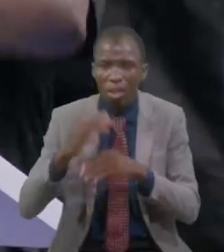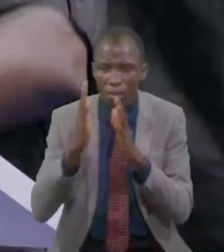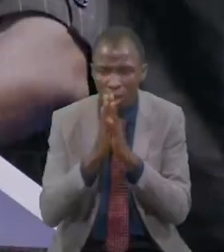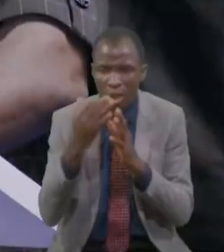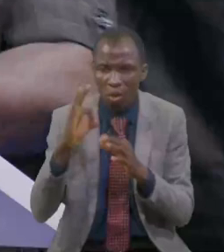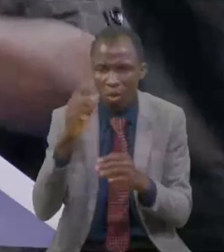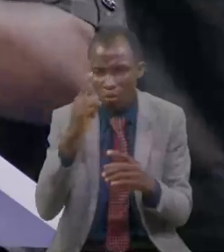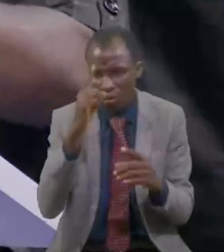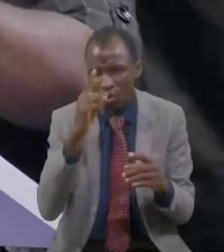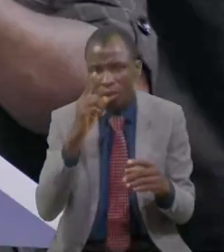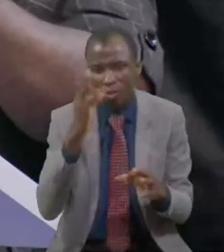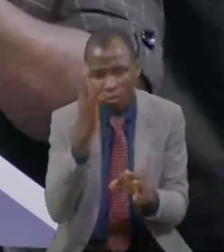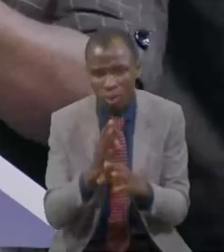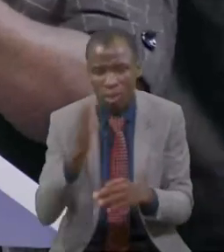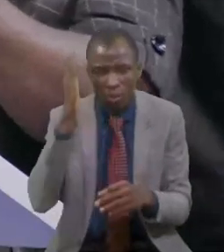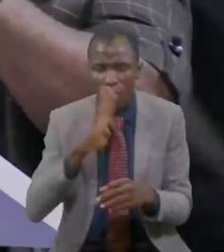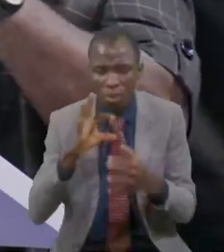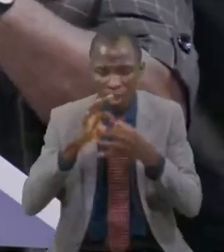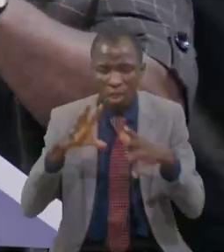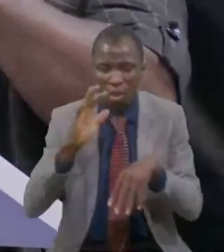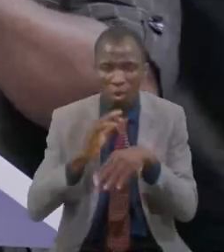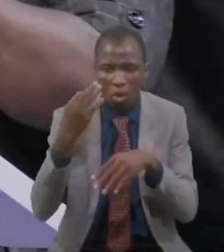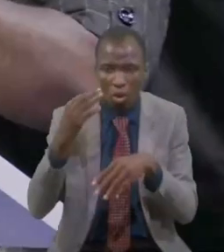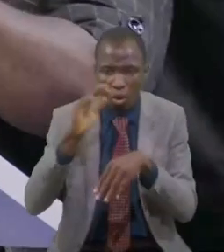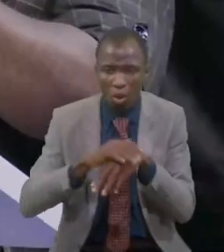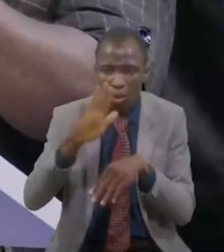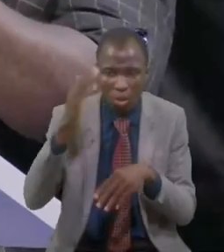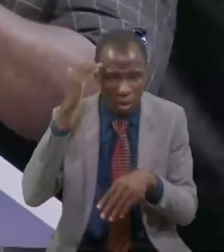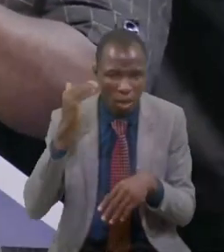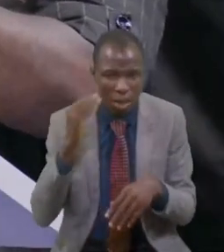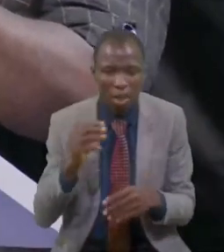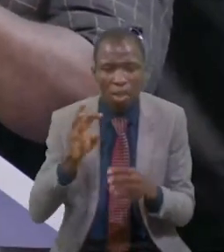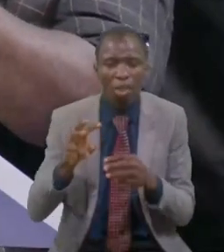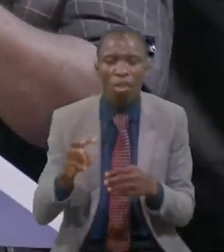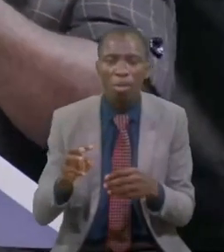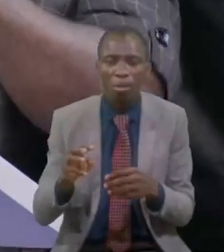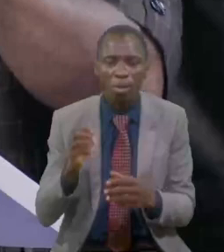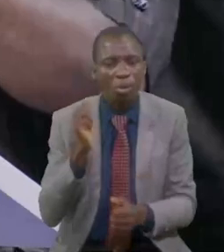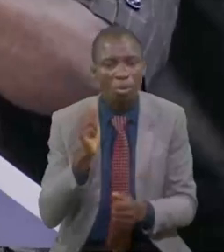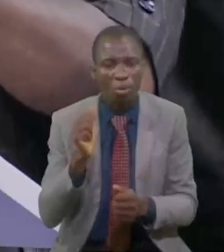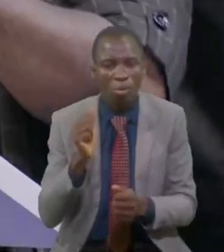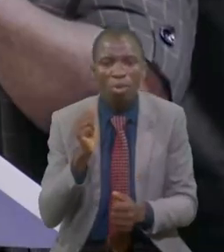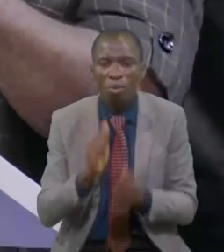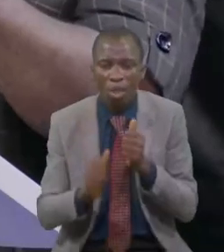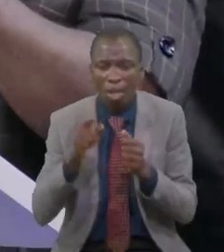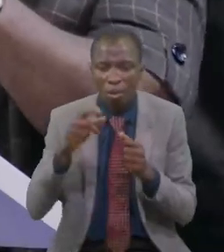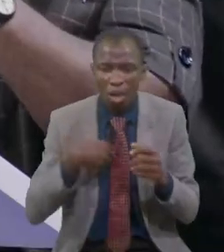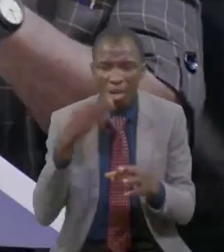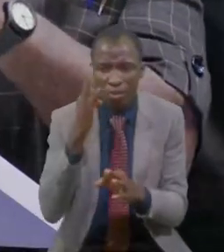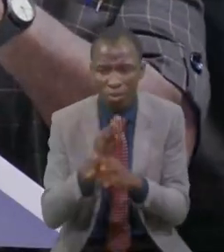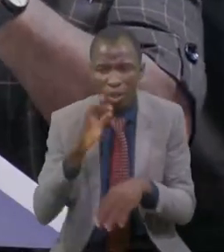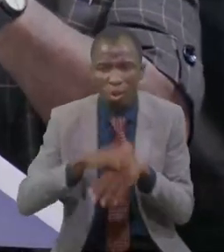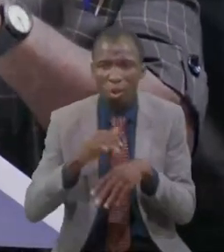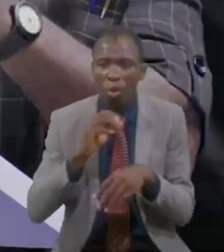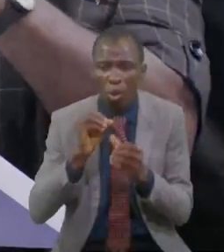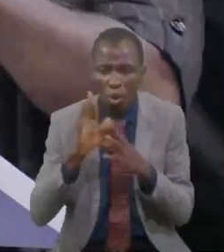prière de foi sera déversé sur vous que vous AZ la foi ou pas il y a une